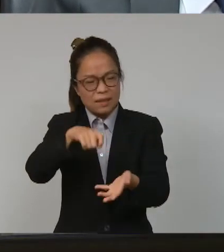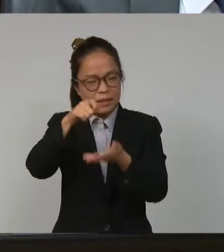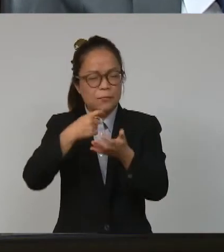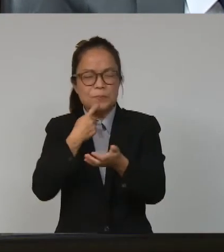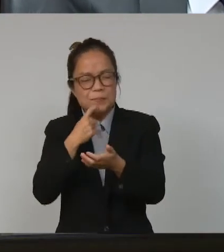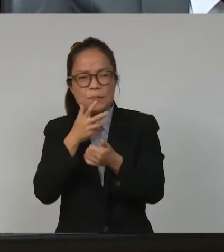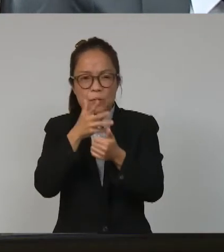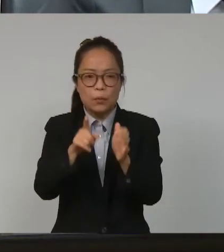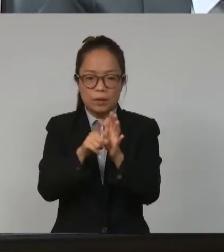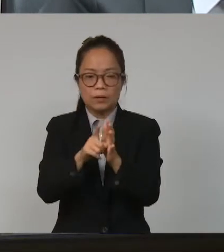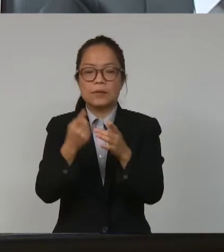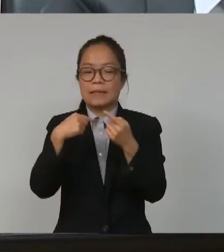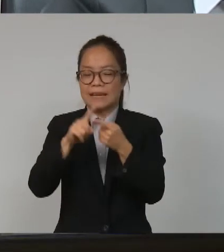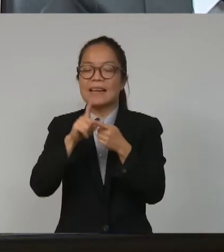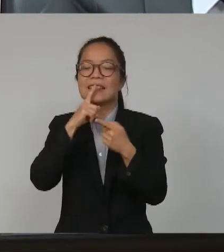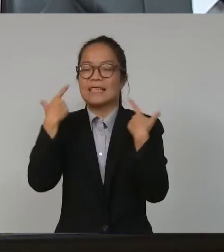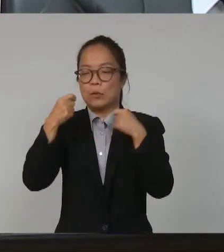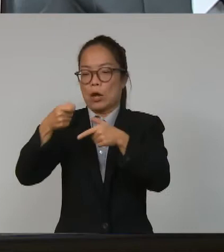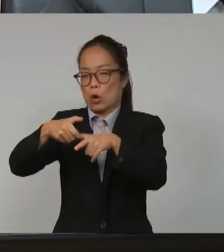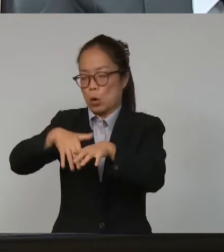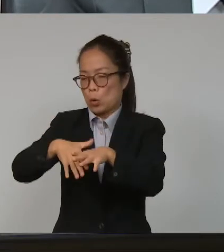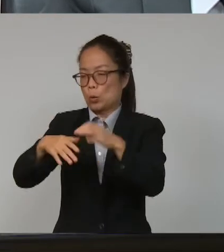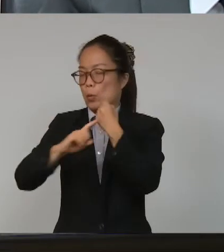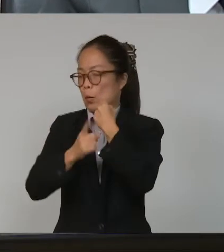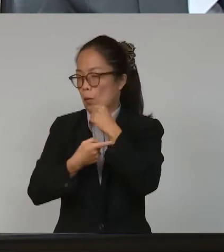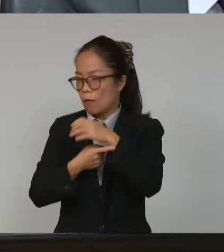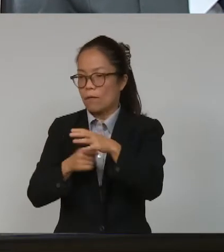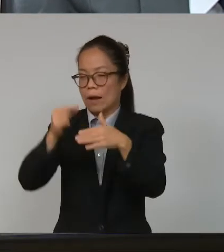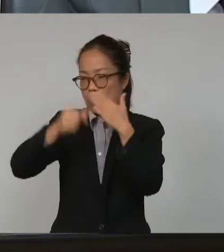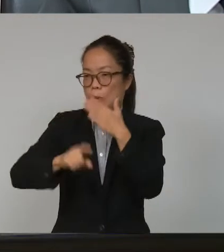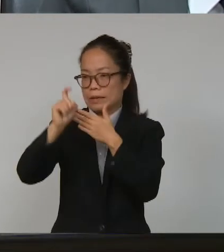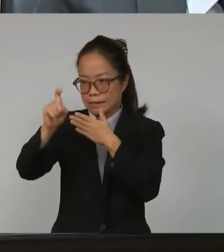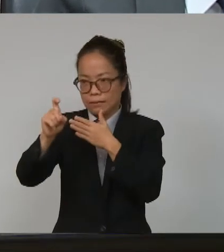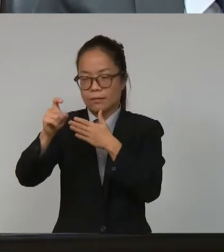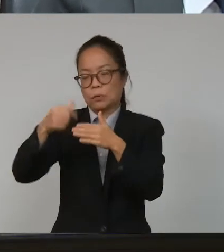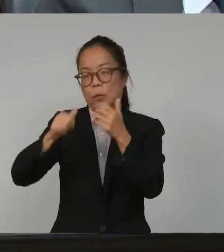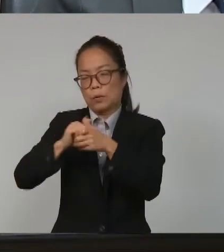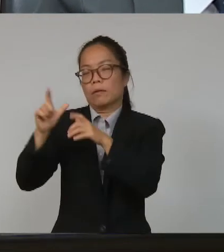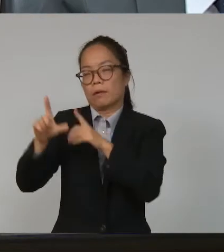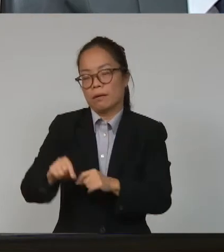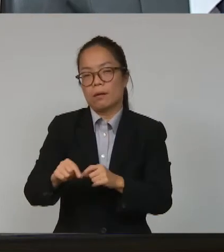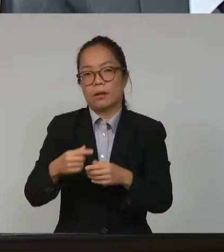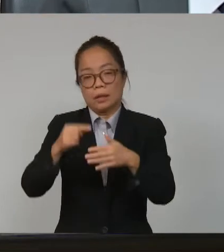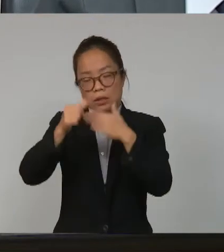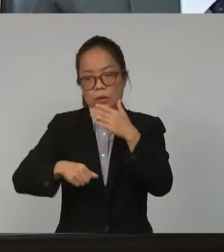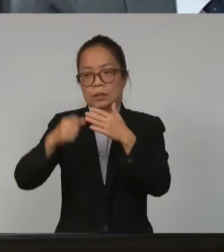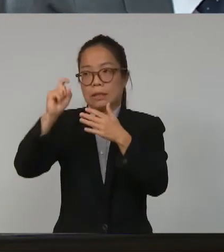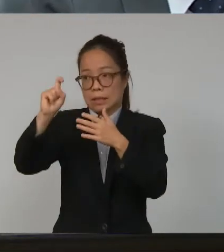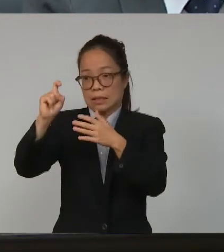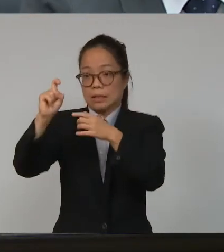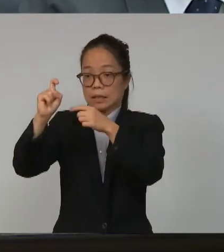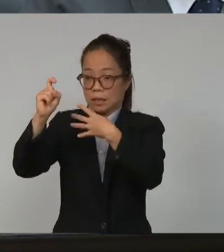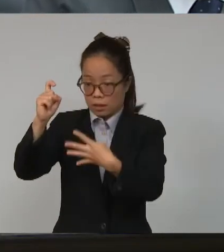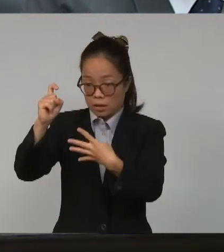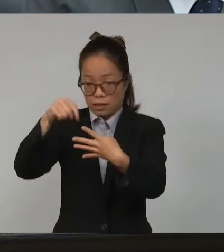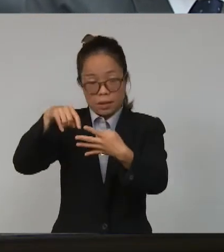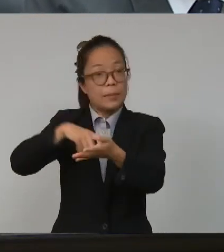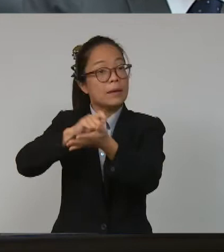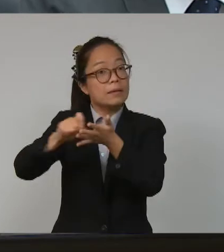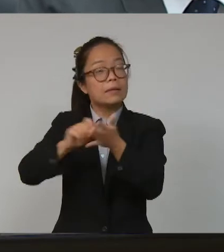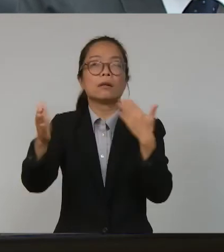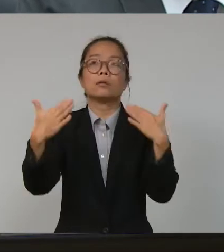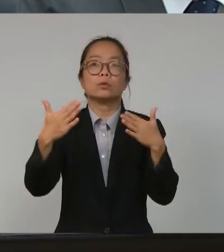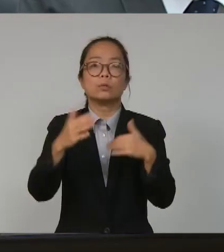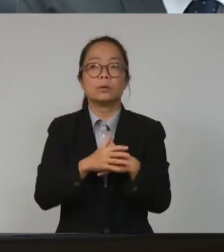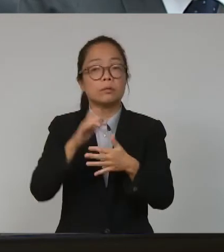的时候呢，是本于这个公投法第十条的规定哈。公投法第十条第四项哈，它上面其实讲的蛮